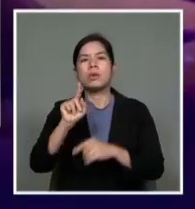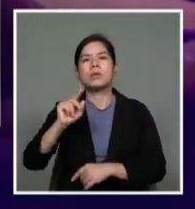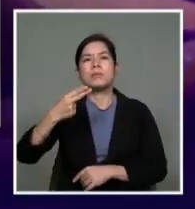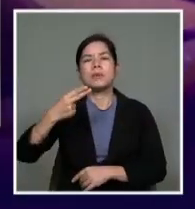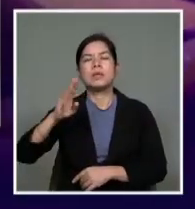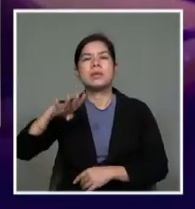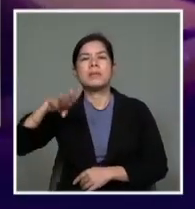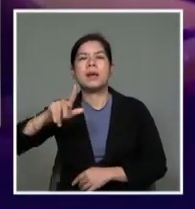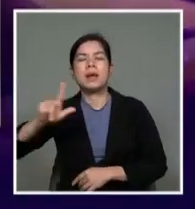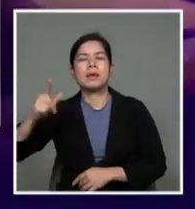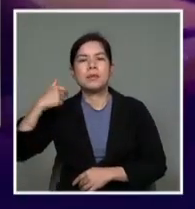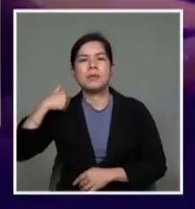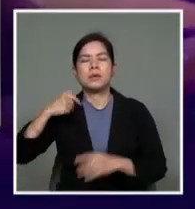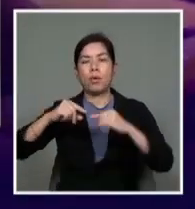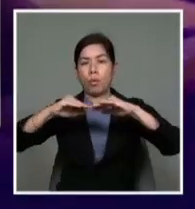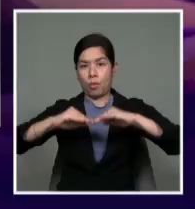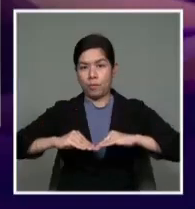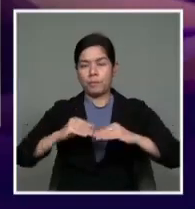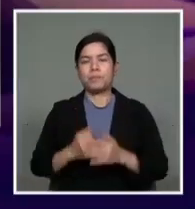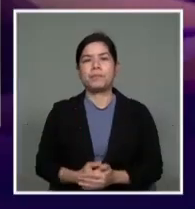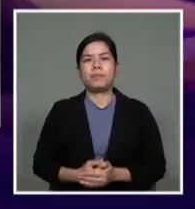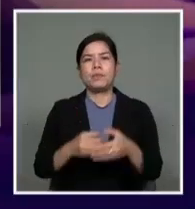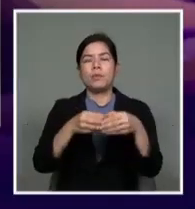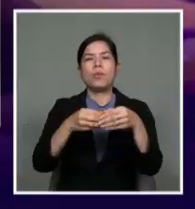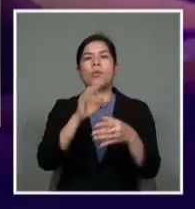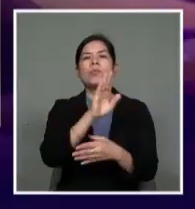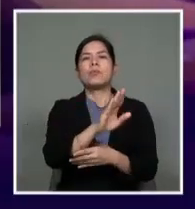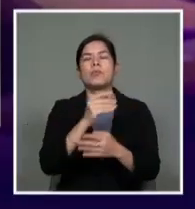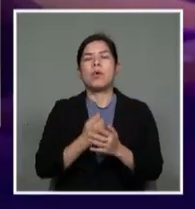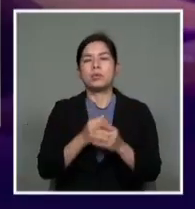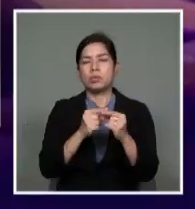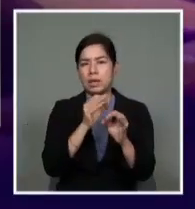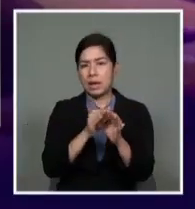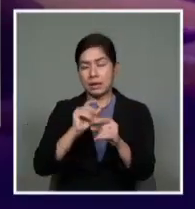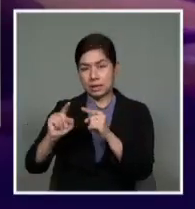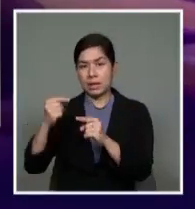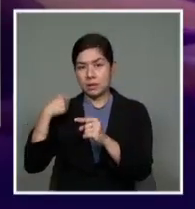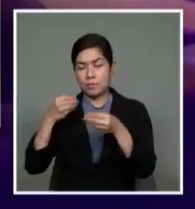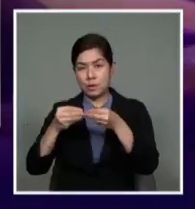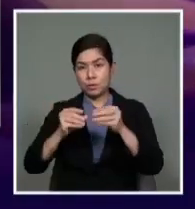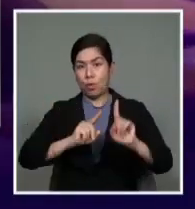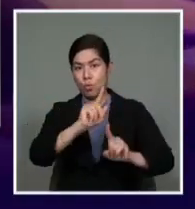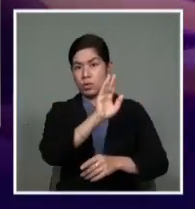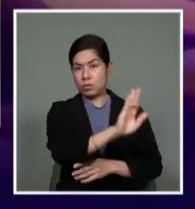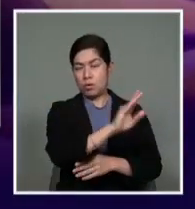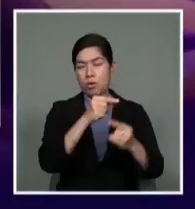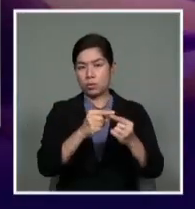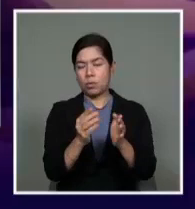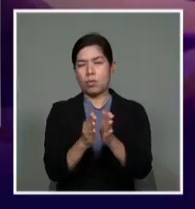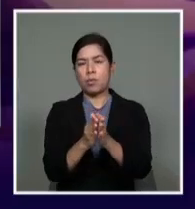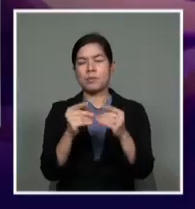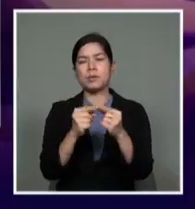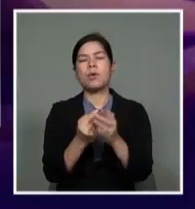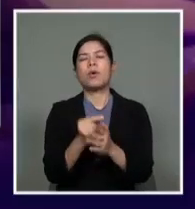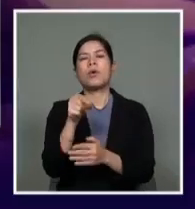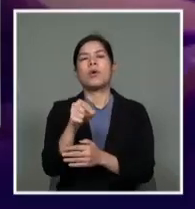คะนอกจากนี้เจ้าหนี้สถาบันการเงินซึ่งส่วนใหญ่เป็นธนาคารรัฐก็จะมีการแปลงหนี้เป็นทุนเพื่อให้เงินกู้ยืม